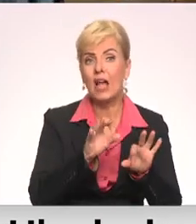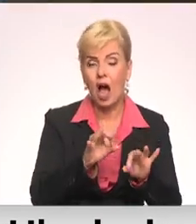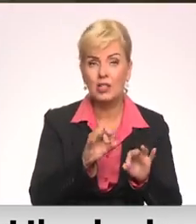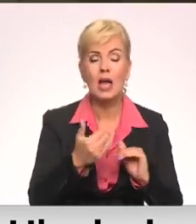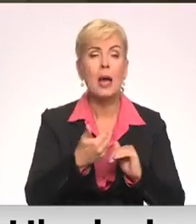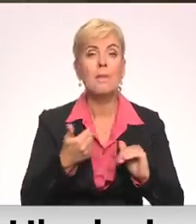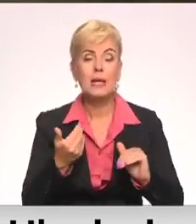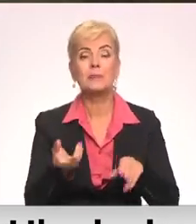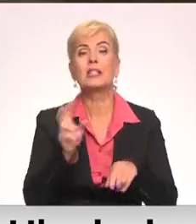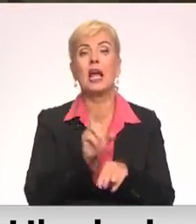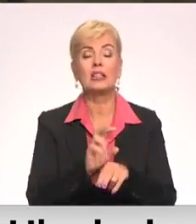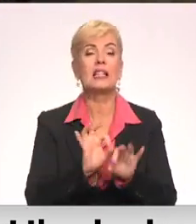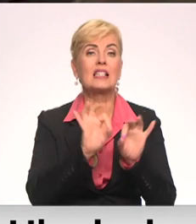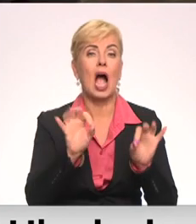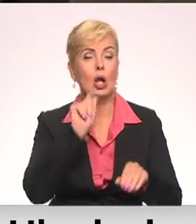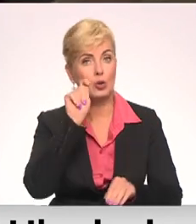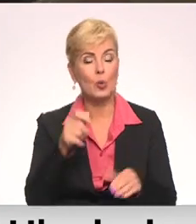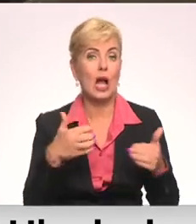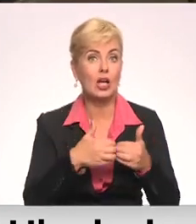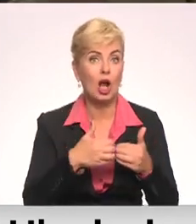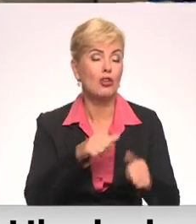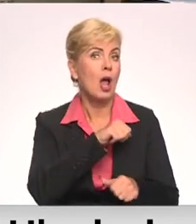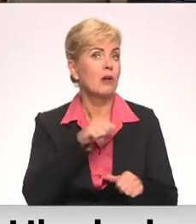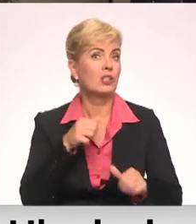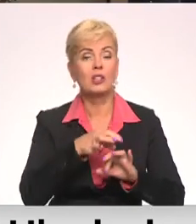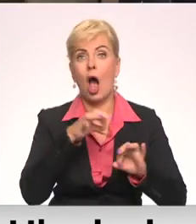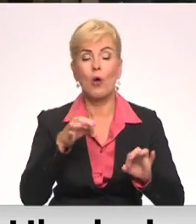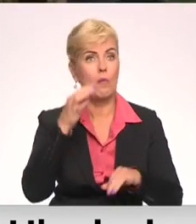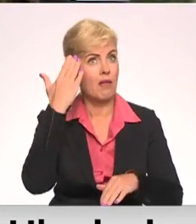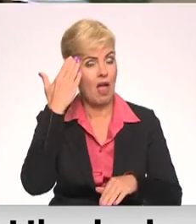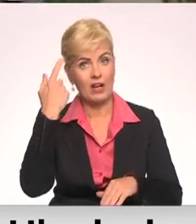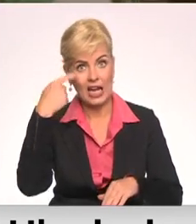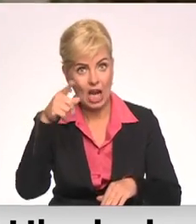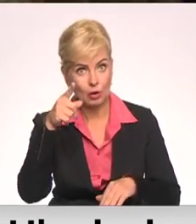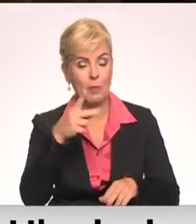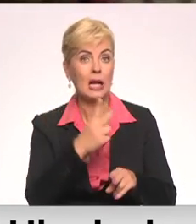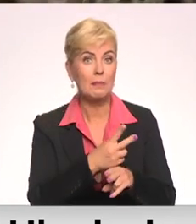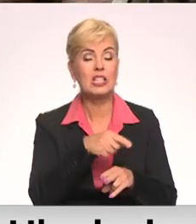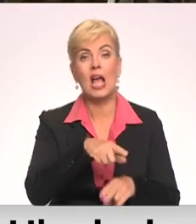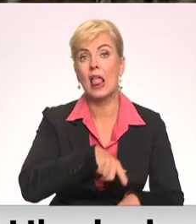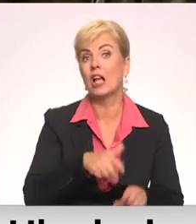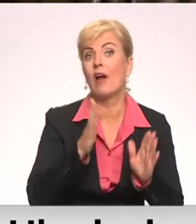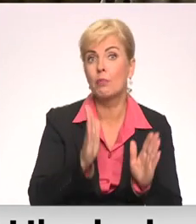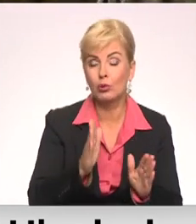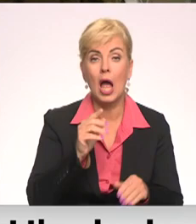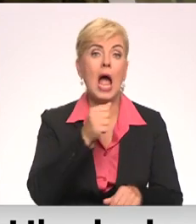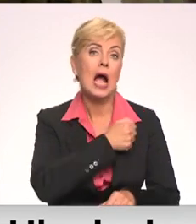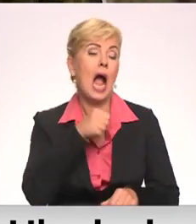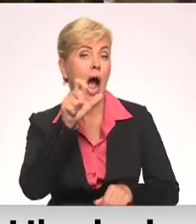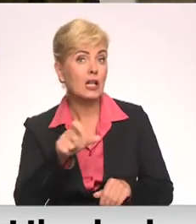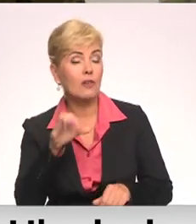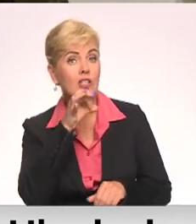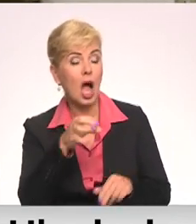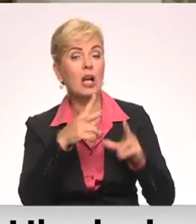pirms sākās karš Ukrainā, un iepriekš nevarēja iedomāties, ka misija Latvijā varētu būt šāda. Tomēr vīri saka, ka tieši tāds ir